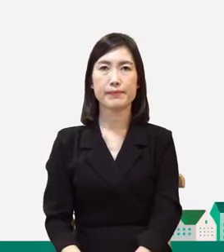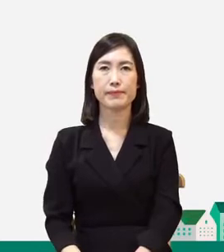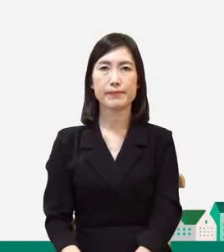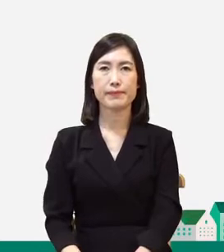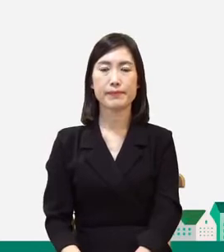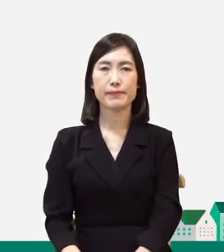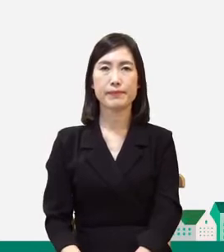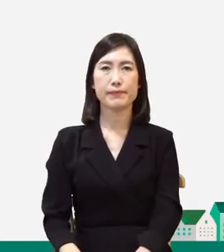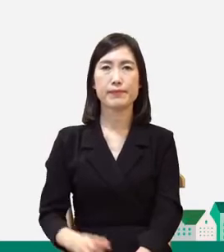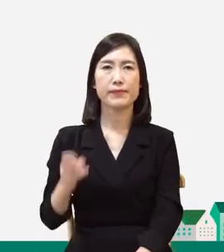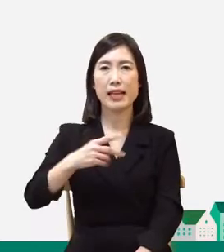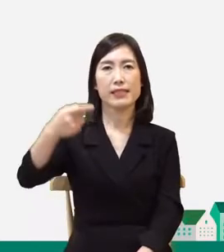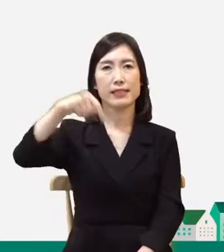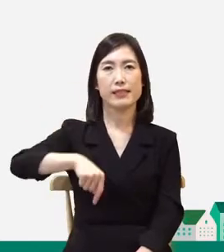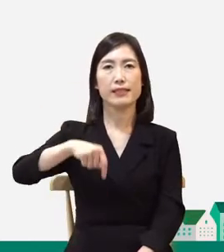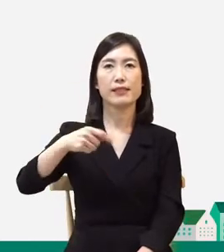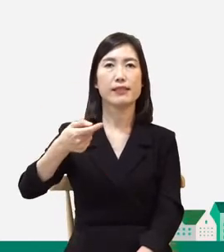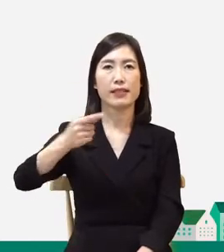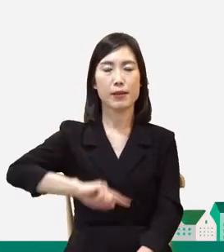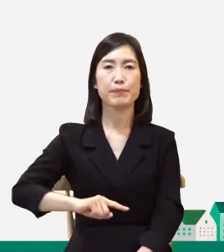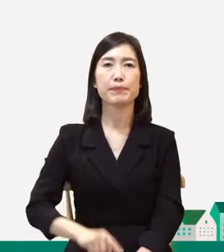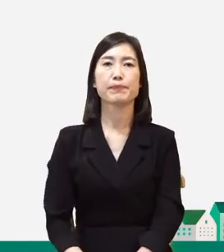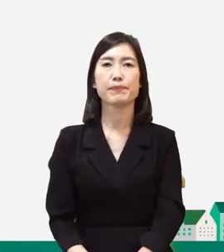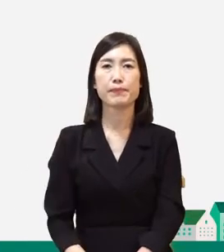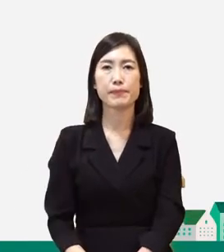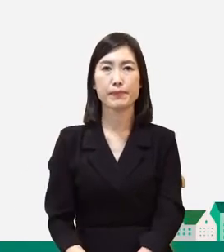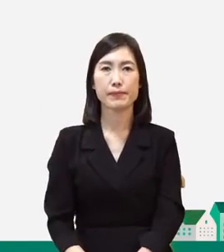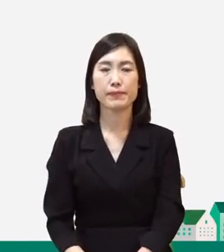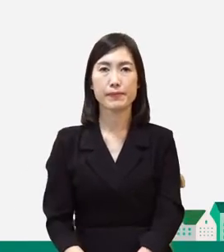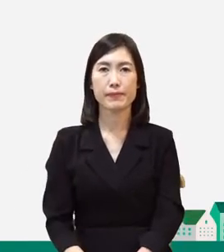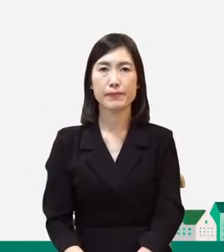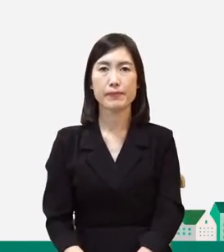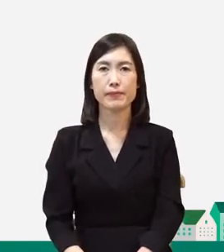그 다음 페이지로 넘겨주세요. 예.